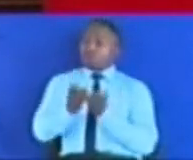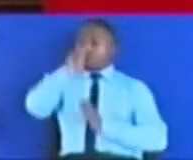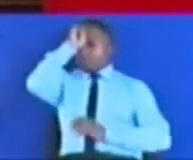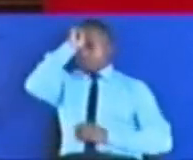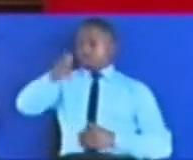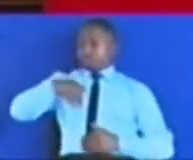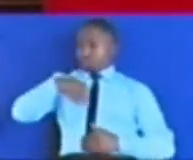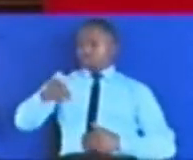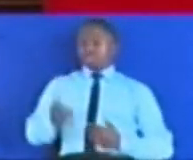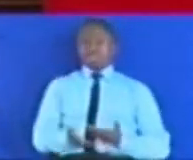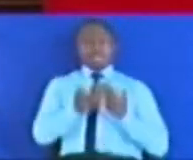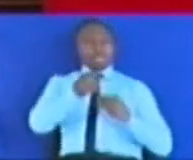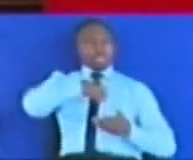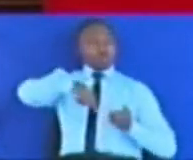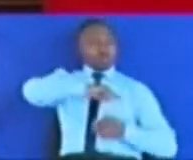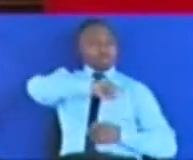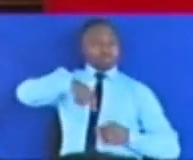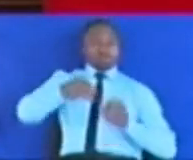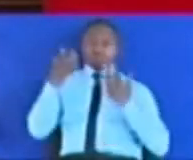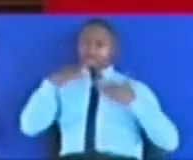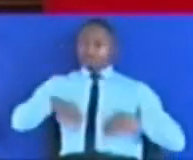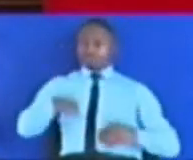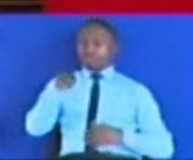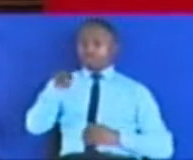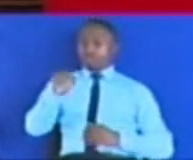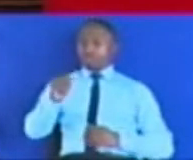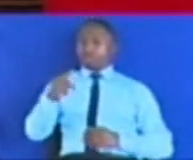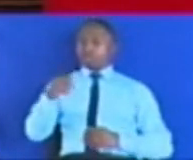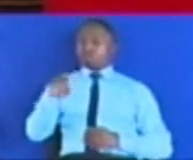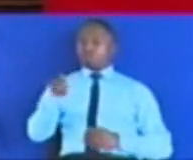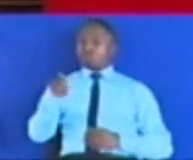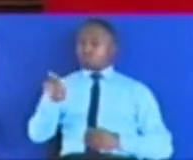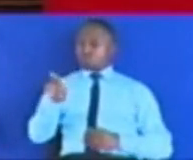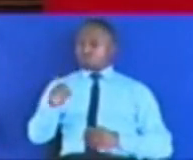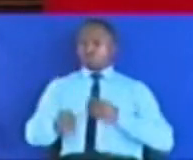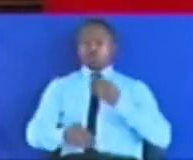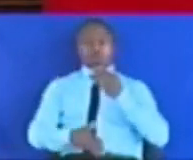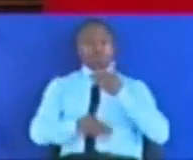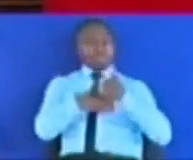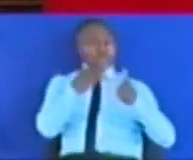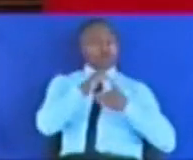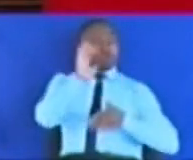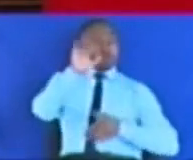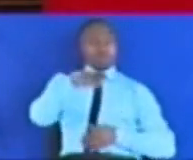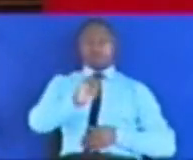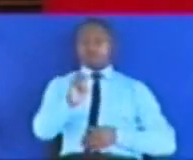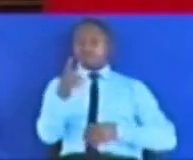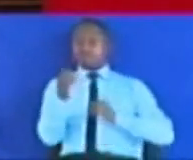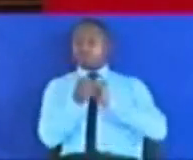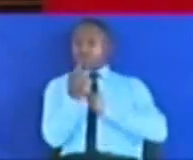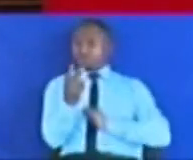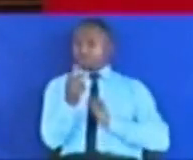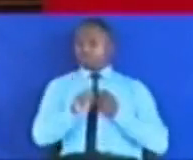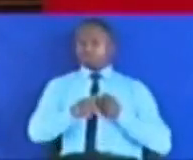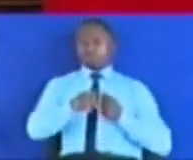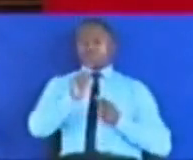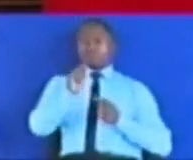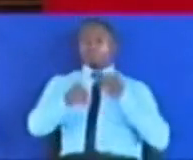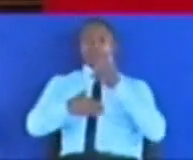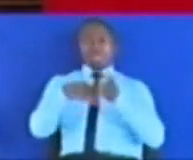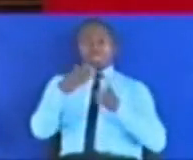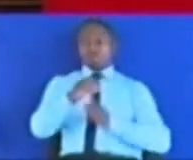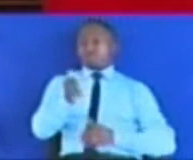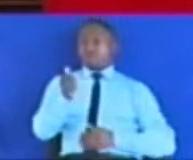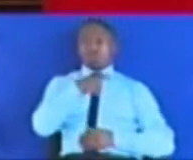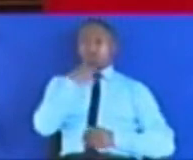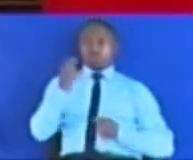Waziri mtusaidie kituo chetu cha afya cha Nakatunguru ambacho kimejengwa mwaka 2012, kina upungufu kidogo wa majengo lakini